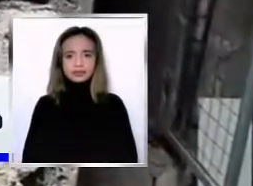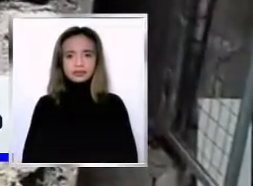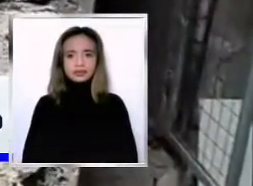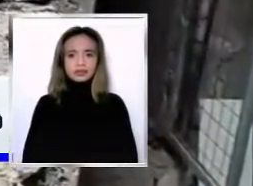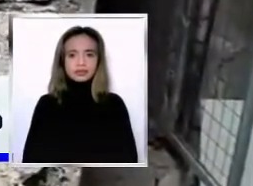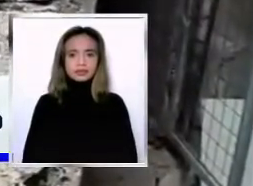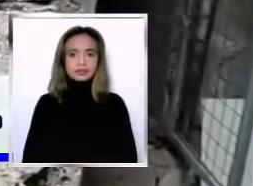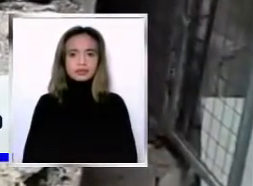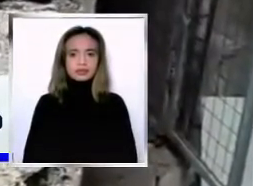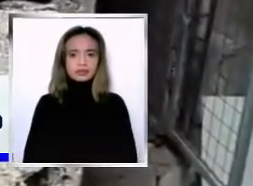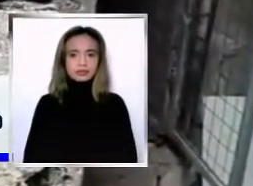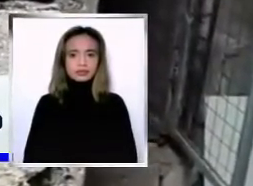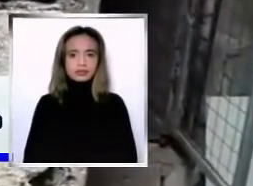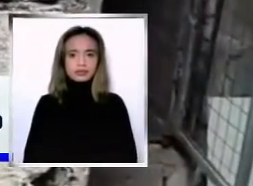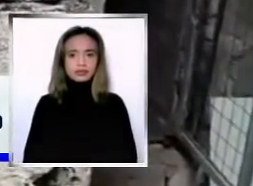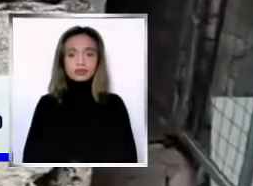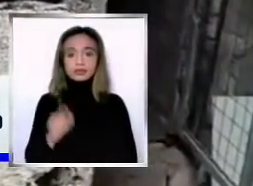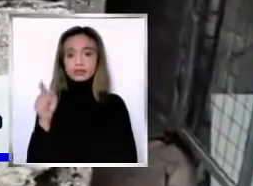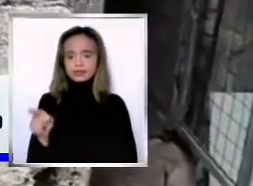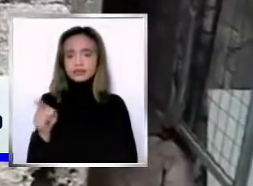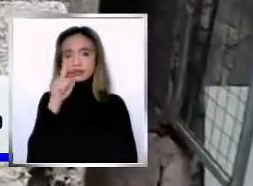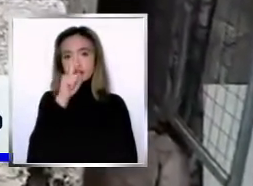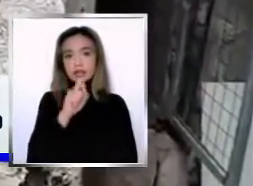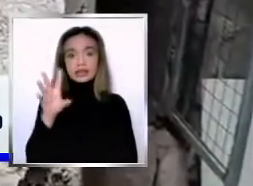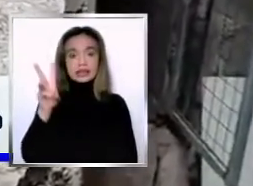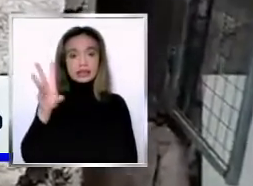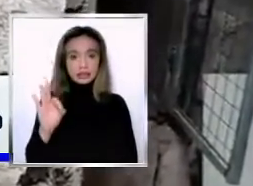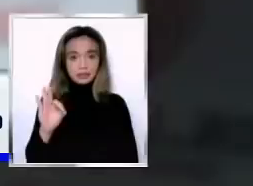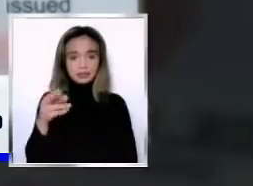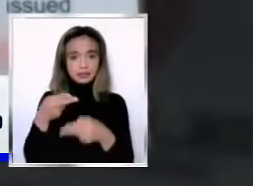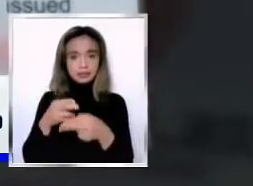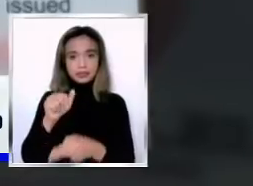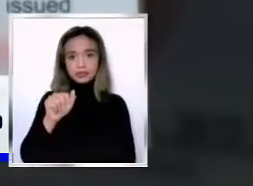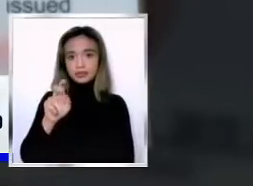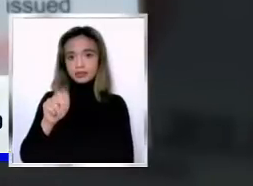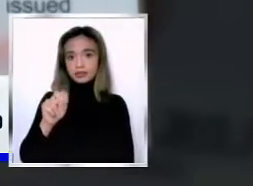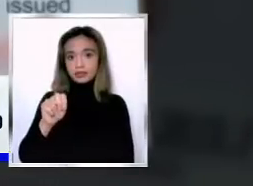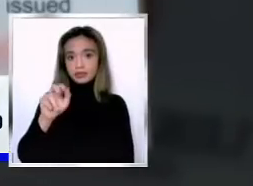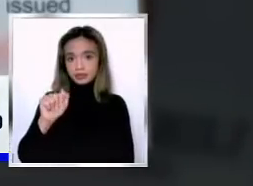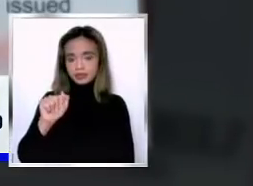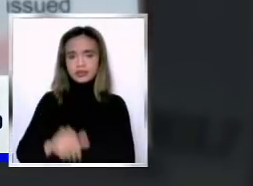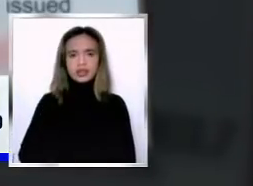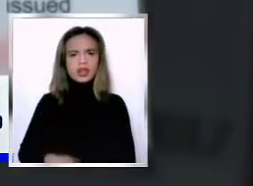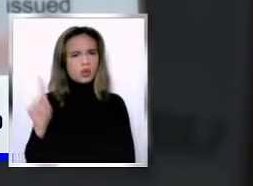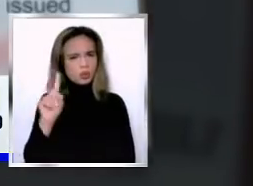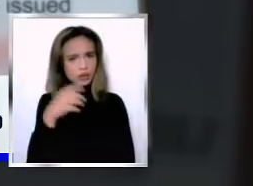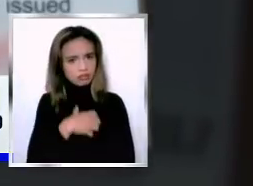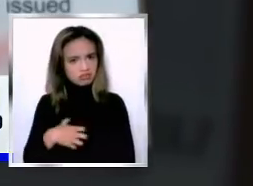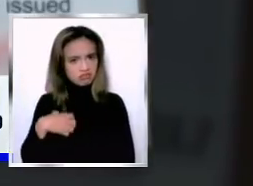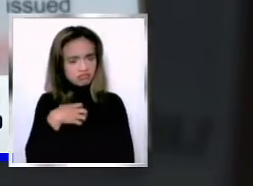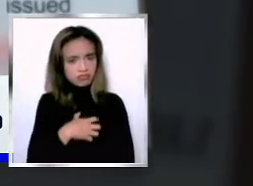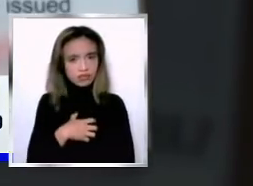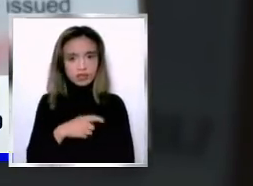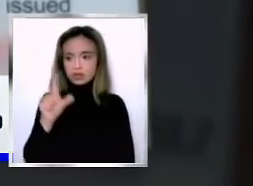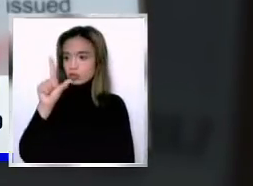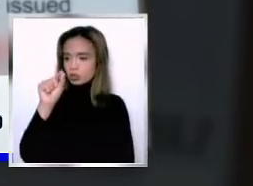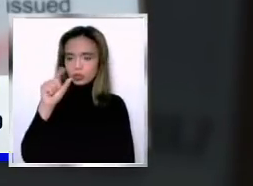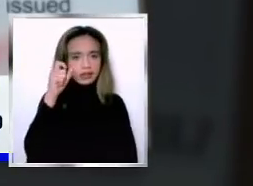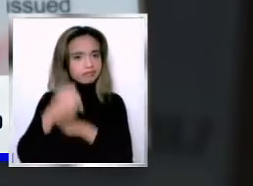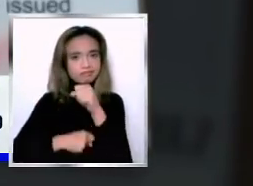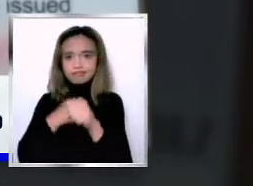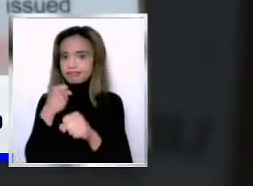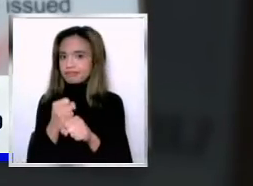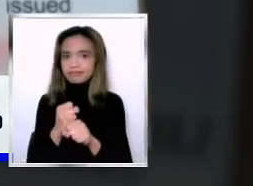Siya ang 69 anyos na si Ana Consolacion Espino. Reklamo niya, halos 2 taon na niyang hindi natatanggap